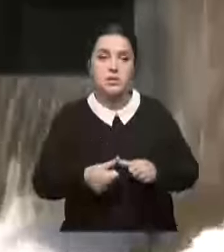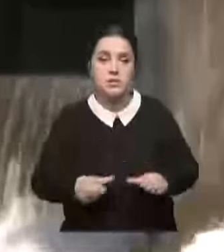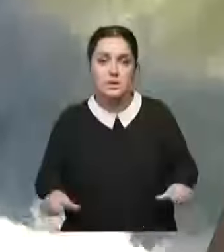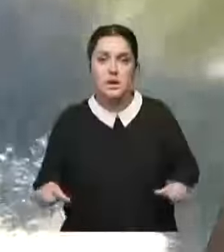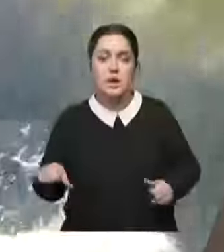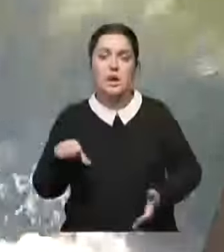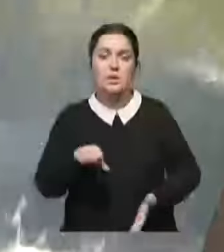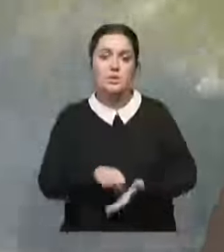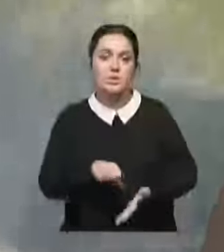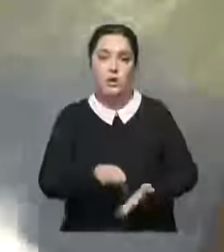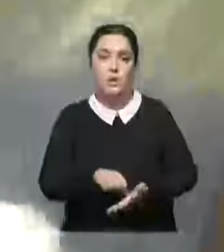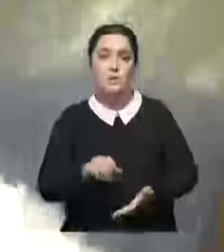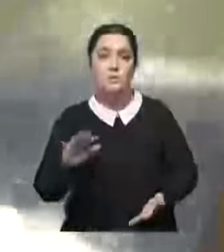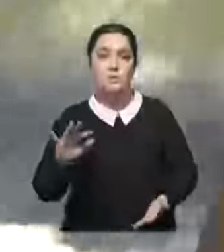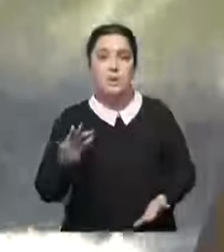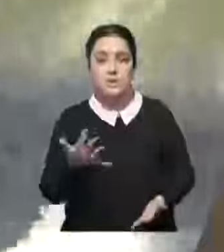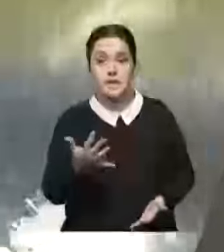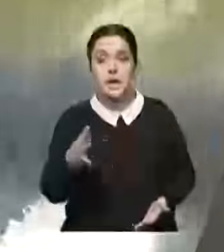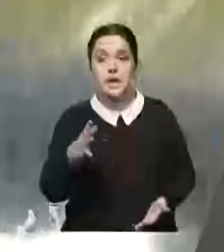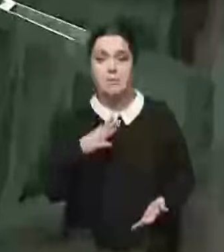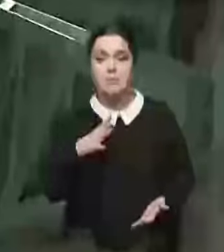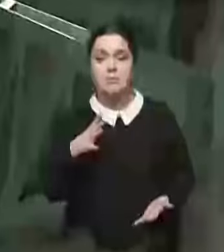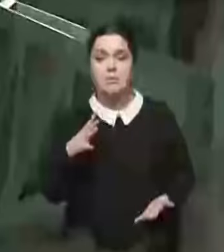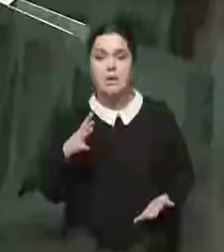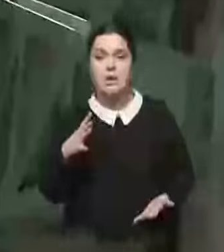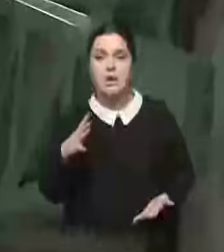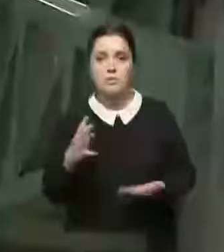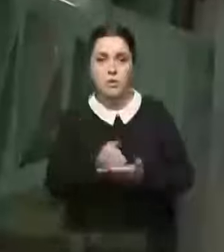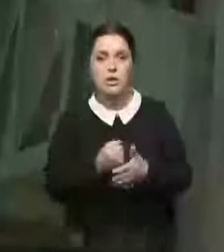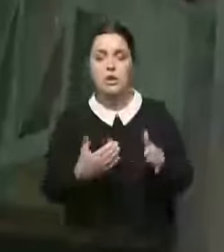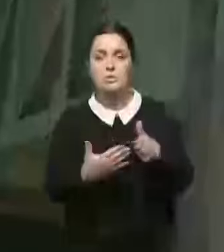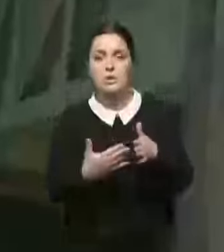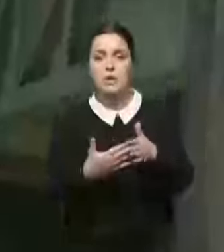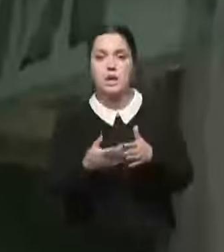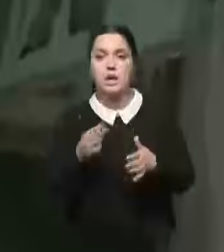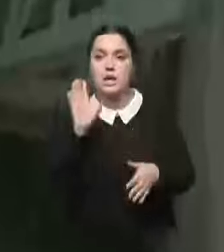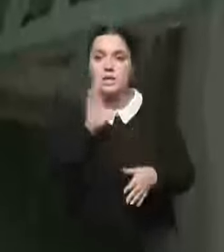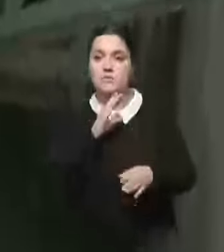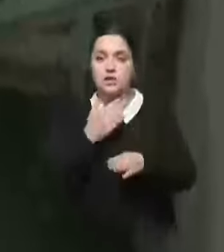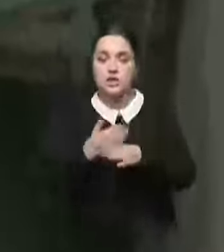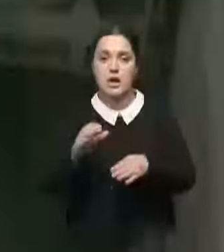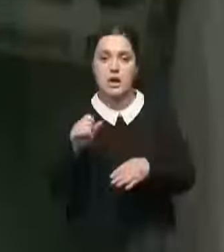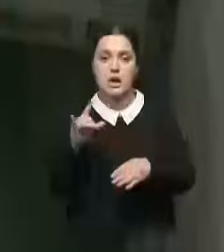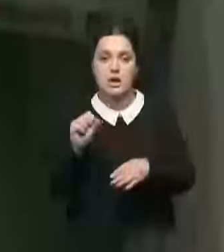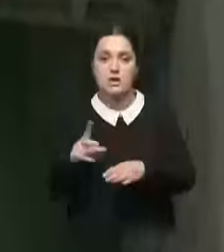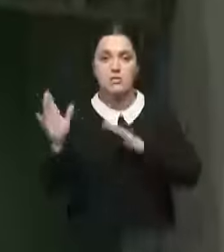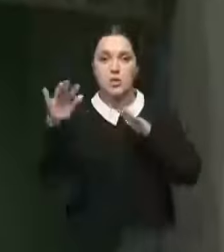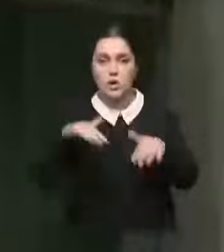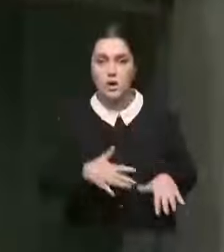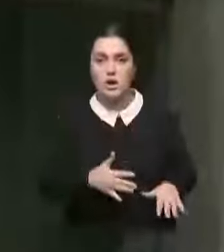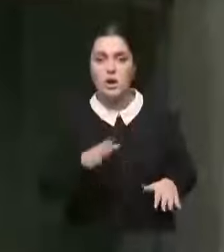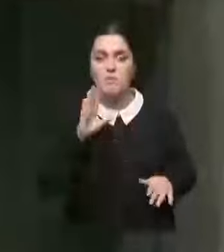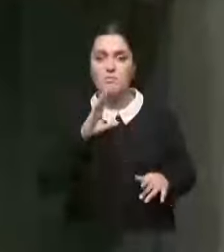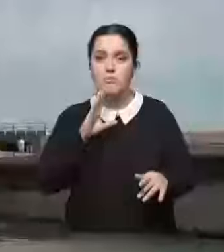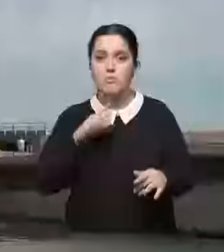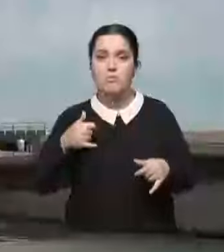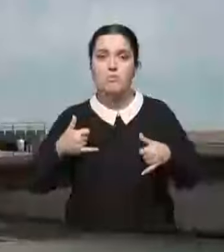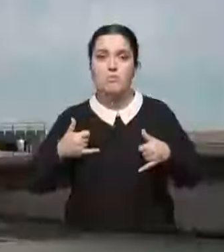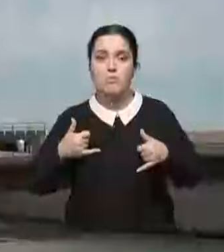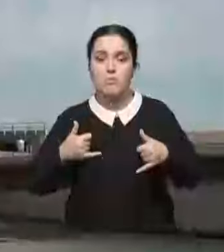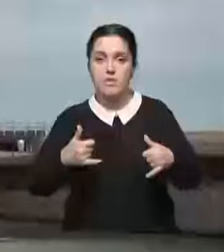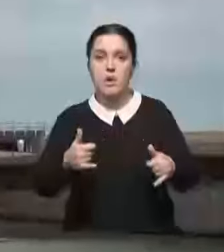водохозяйственной комиссии, в составе которой участвовали представители 5 стран, был определен лимит воды для северной части Аральского моря. В поливной